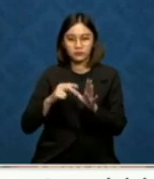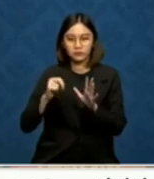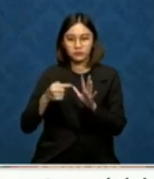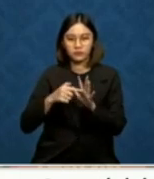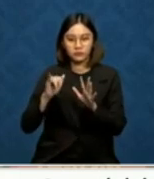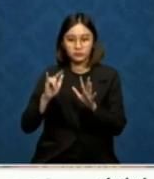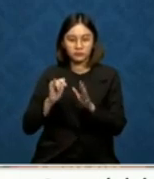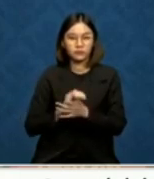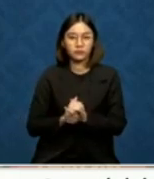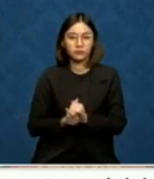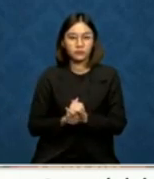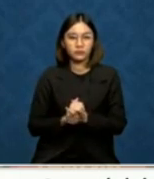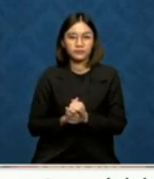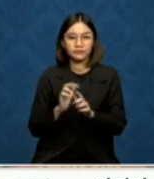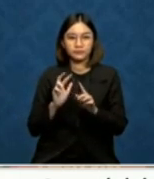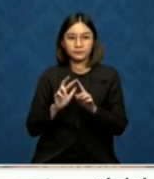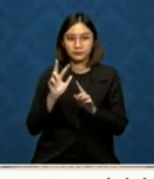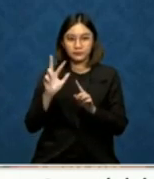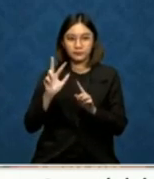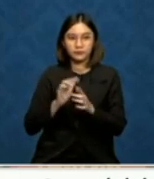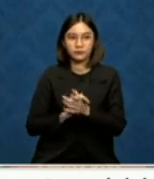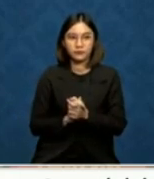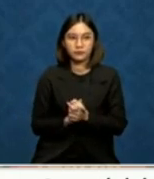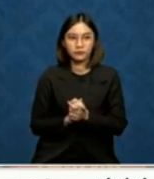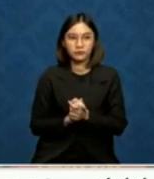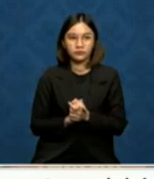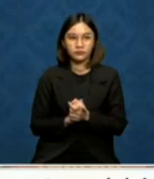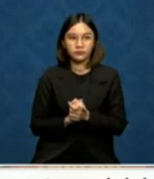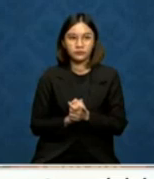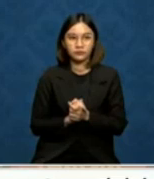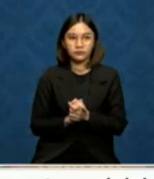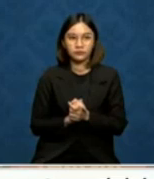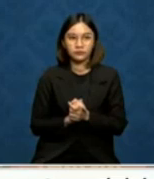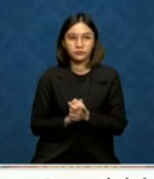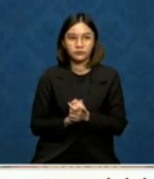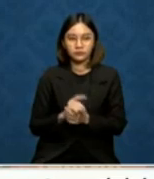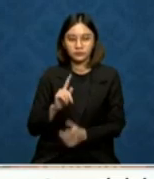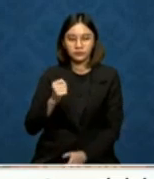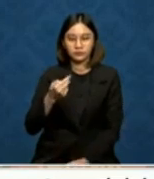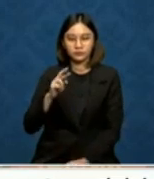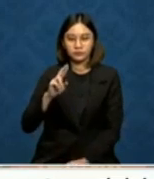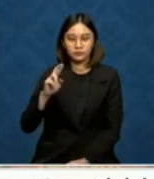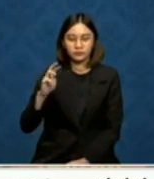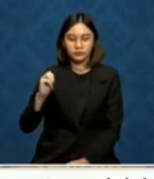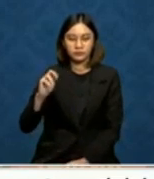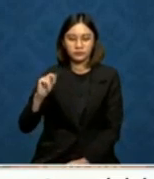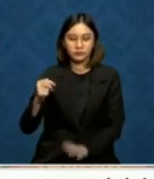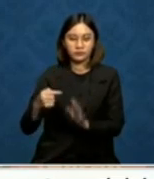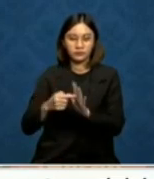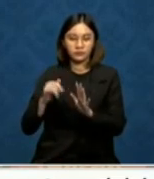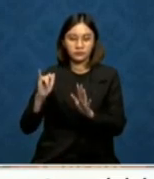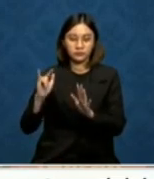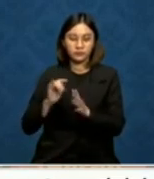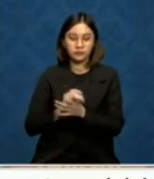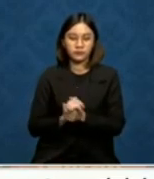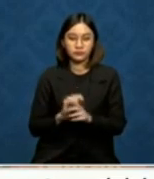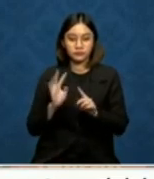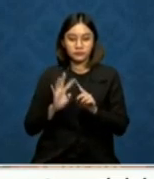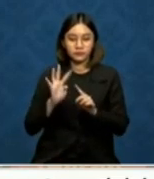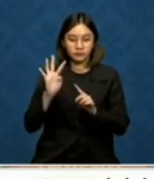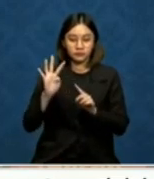ฒน์หานแก้ว 3. พลตำรวจตีธรรมนูญมั่นคง